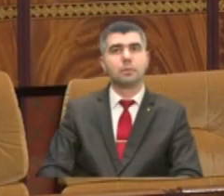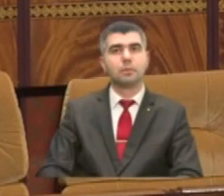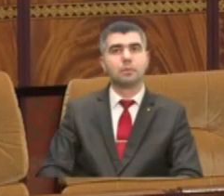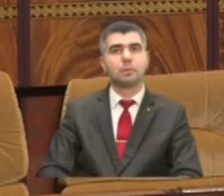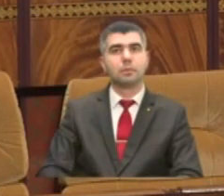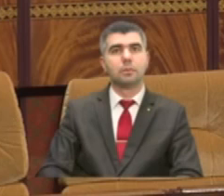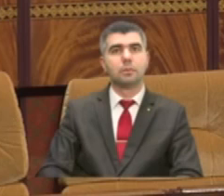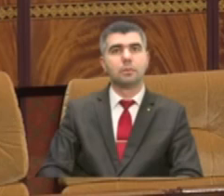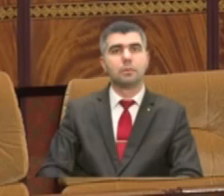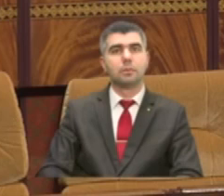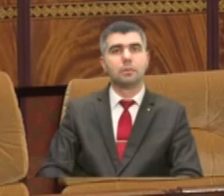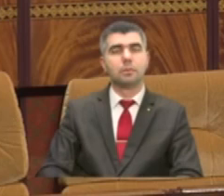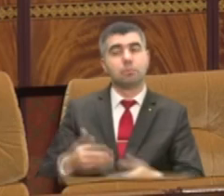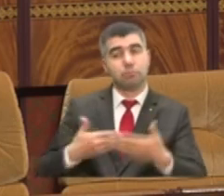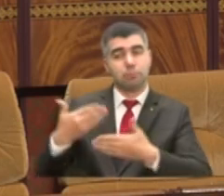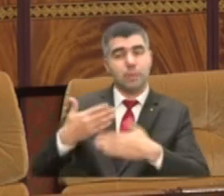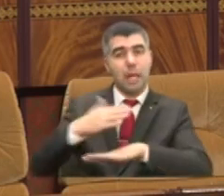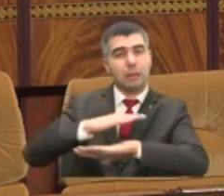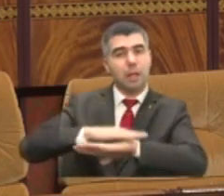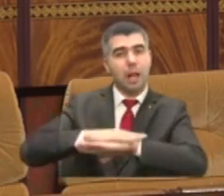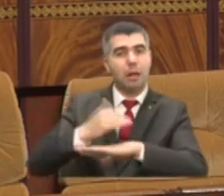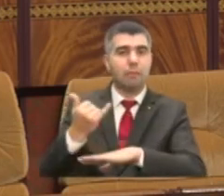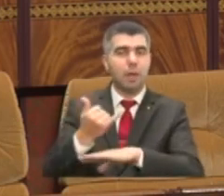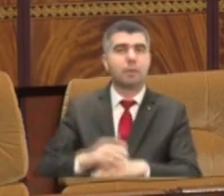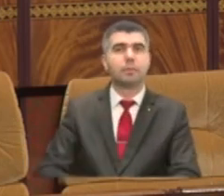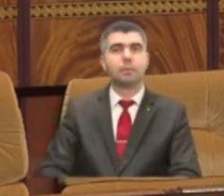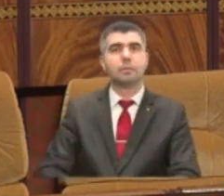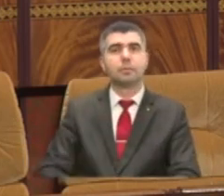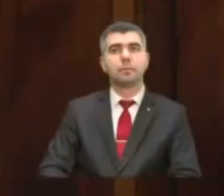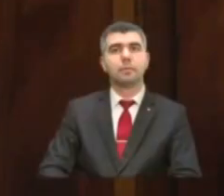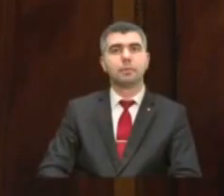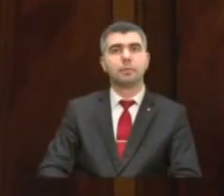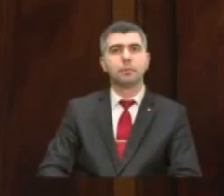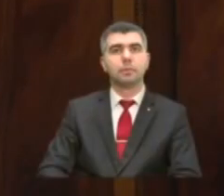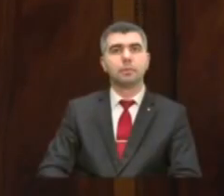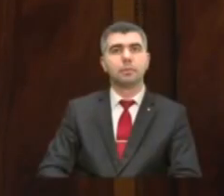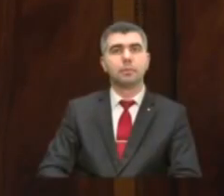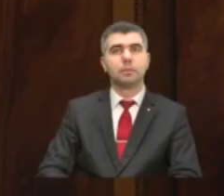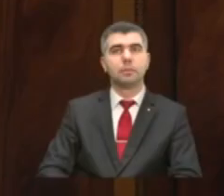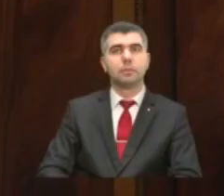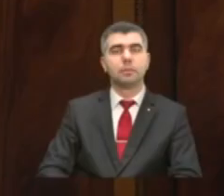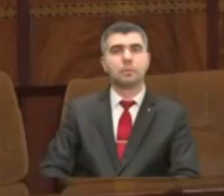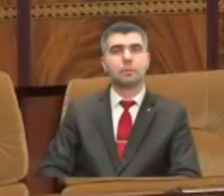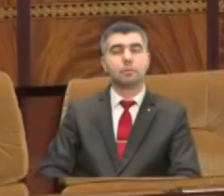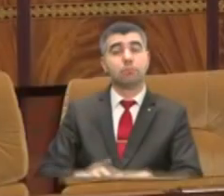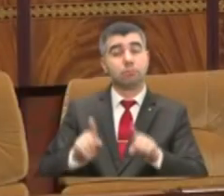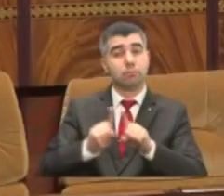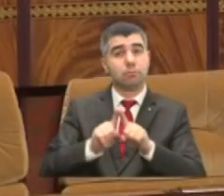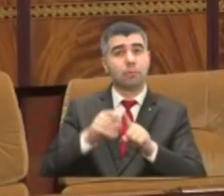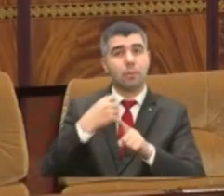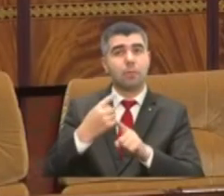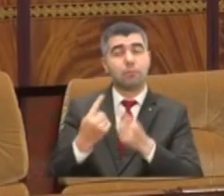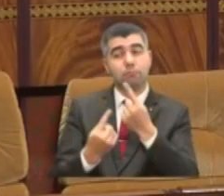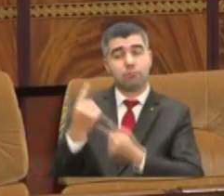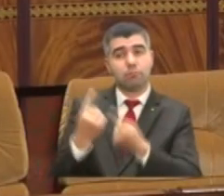شوية نحترموا بعضنا البعض. تفضل تفضل سيد الرئيس. سيد الرئيس، كنفتحوا المجال لبعض السيدات